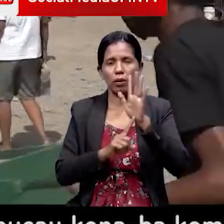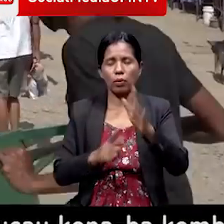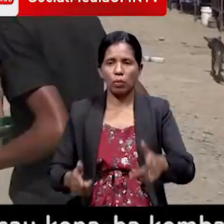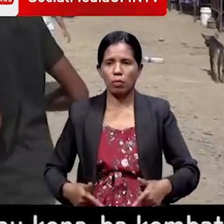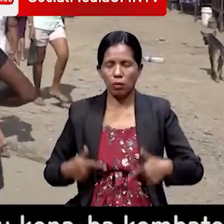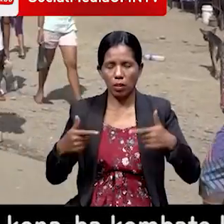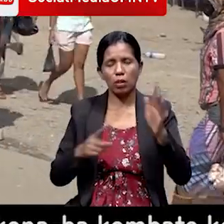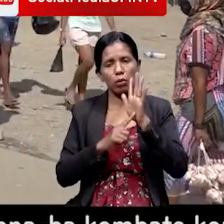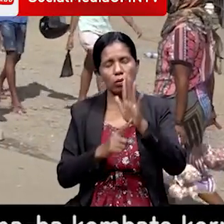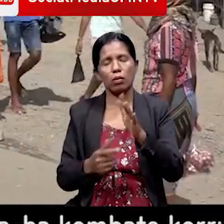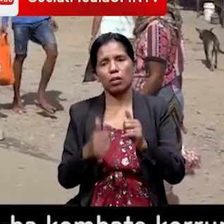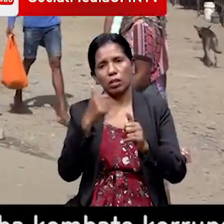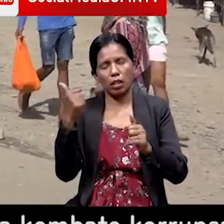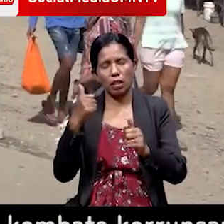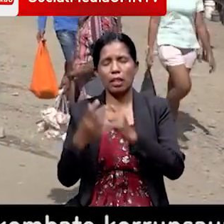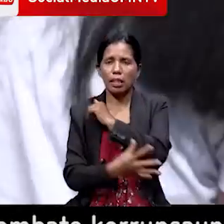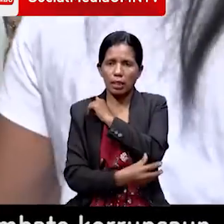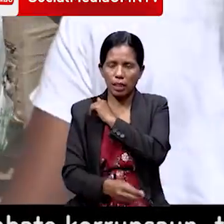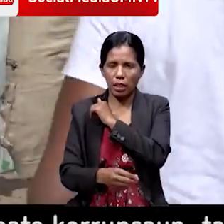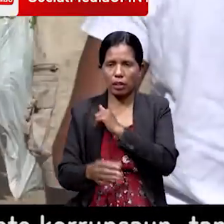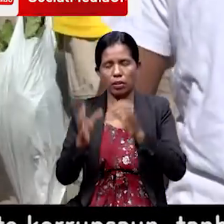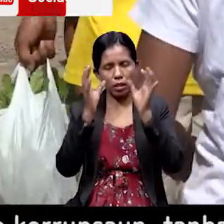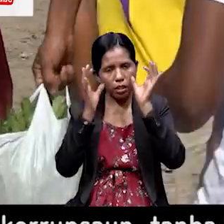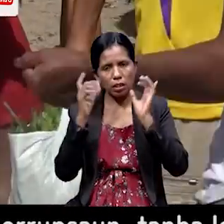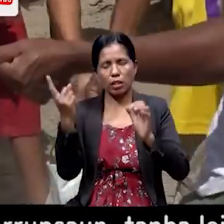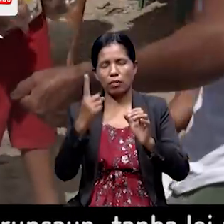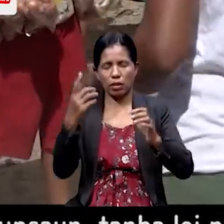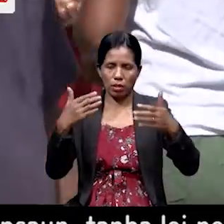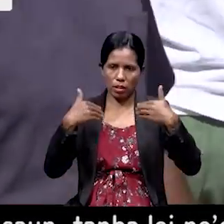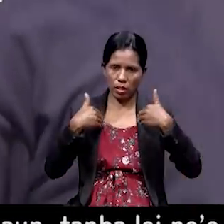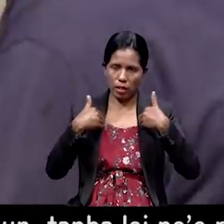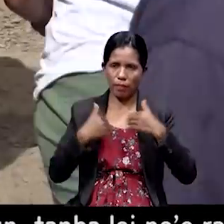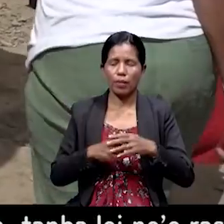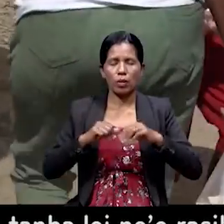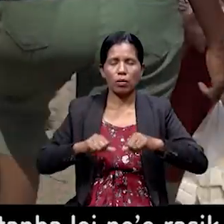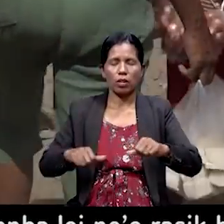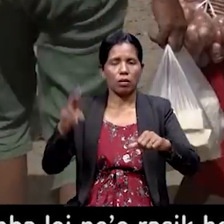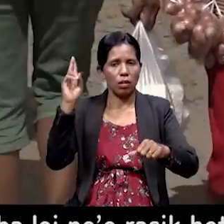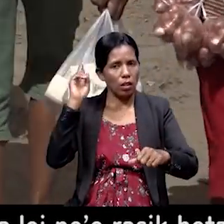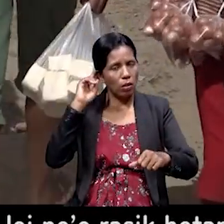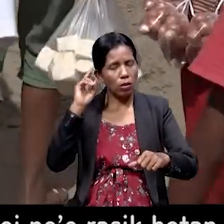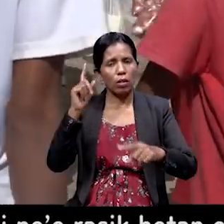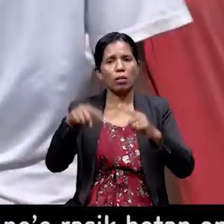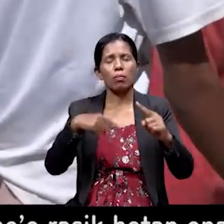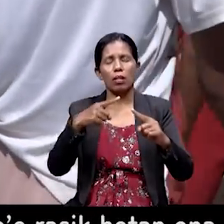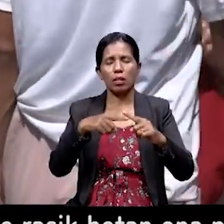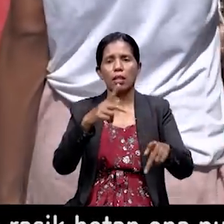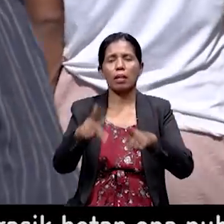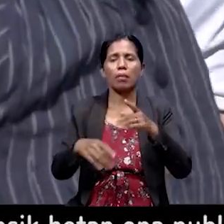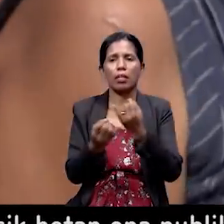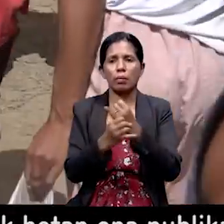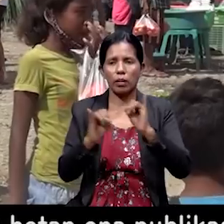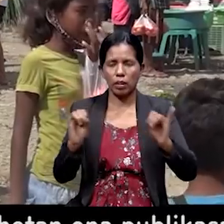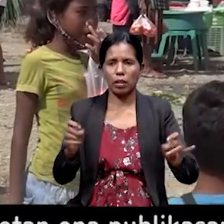oin seluk kiak mukit no halerik seina fatin iha no kontinua rona to banghira povu independente husi